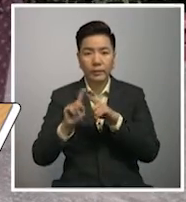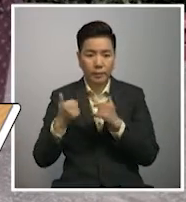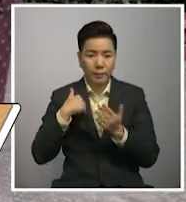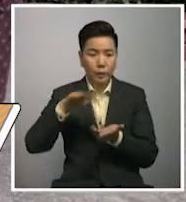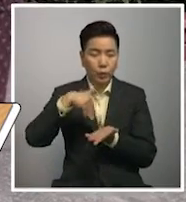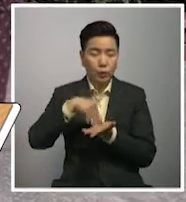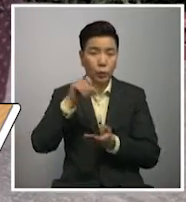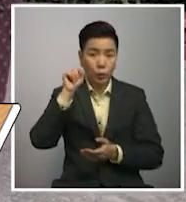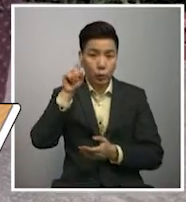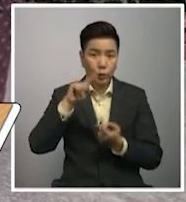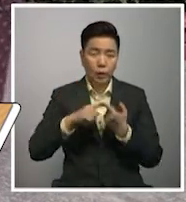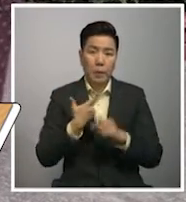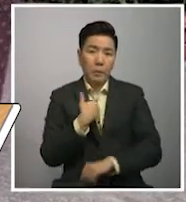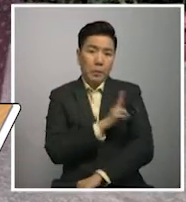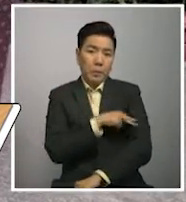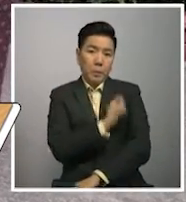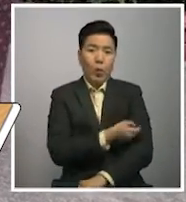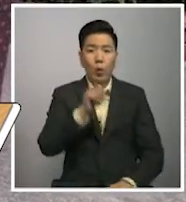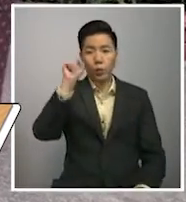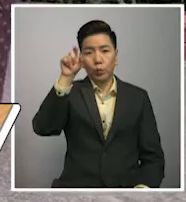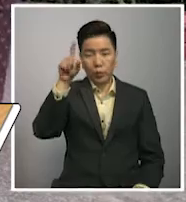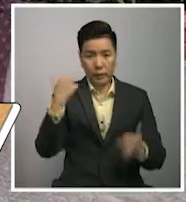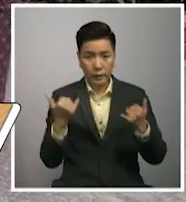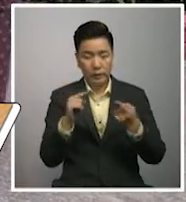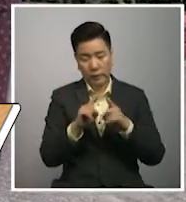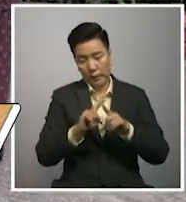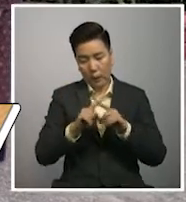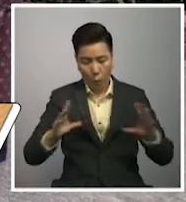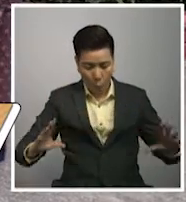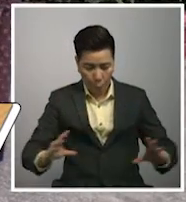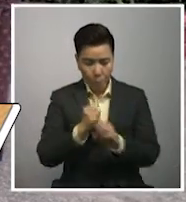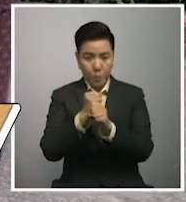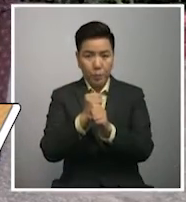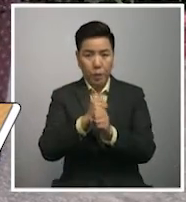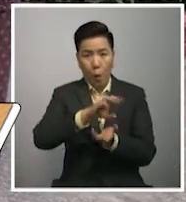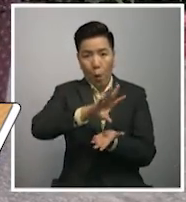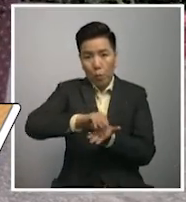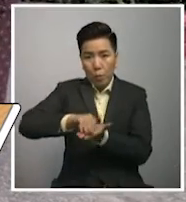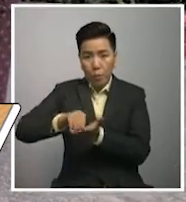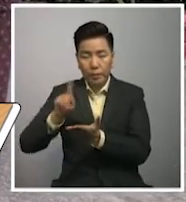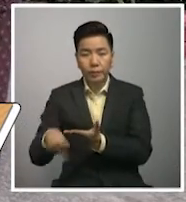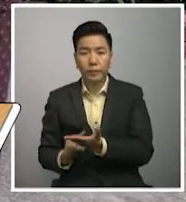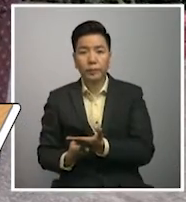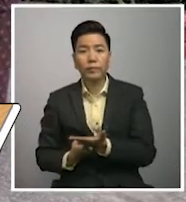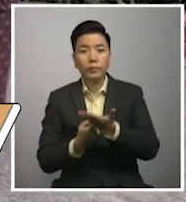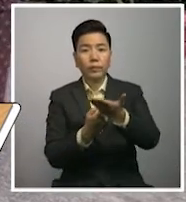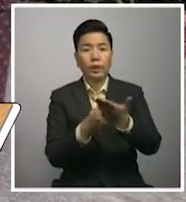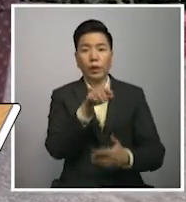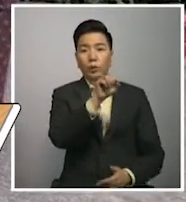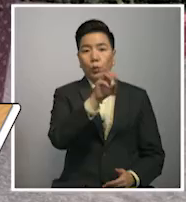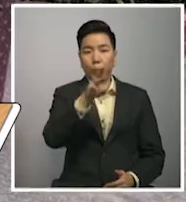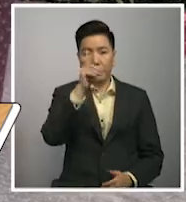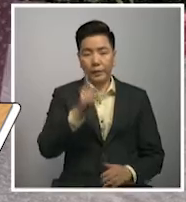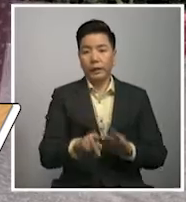ย์สถาบันการแพทย์ฉุกเฉินแห่งชาติด้วยนะครับซึ่งข้อมูลทั้งหมดเนี่ยเราจะรวบรวมเป็นข้อมูลรายงานต่อวุฒิสภาเพื่อเป็น